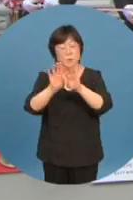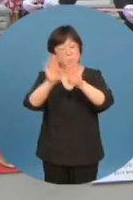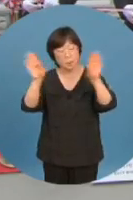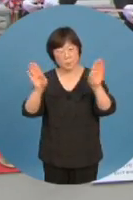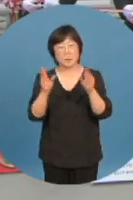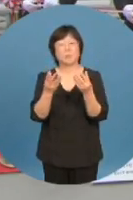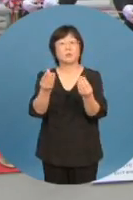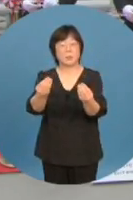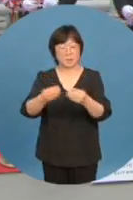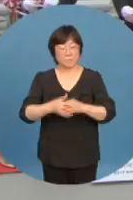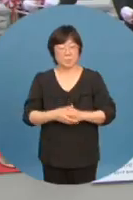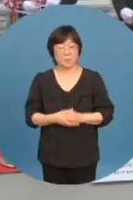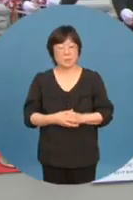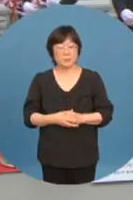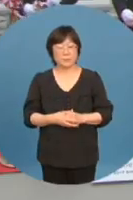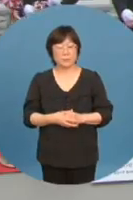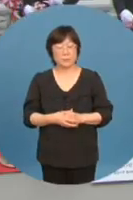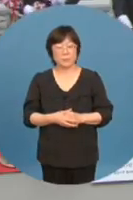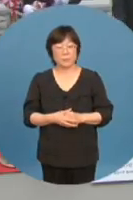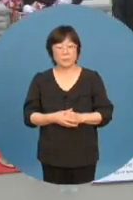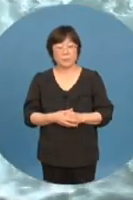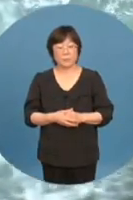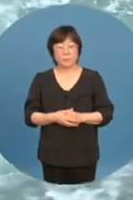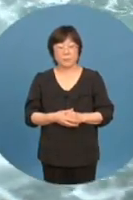行われました。